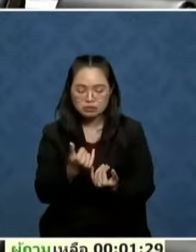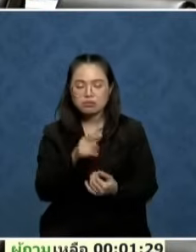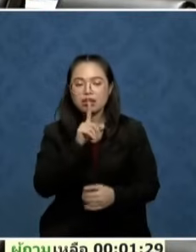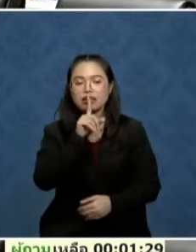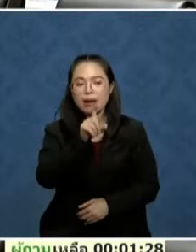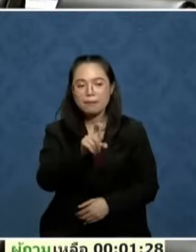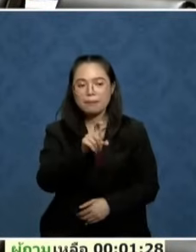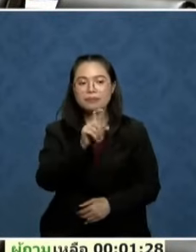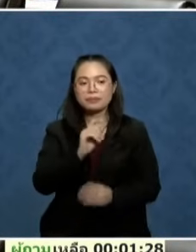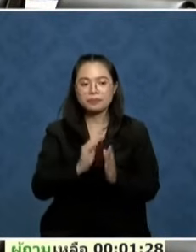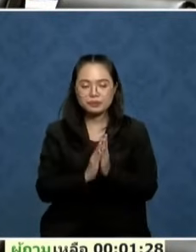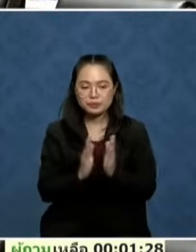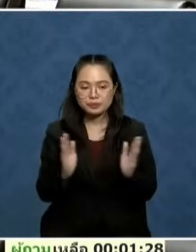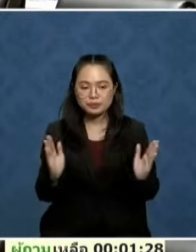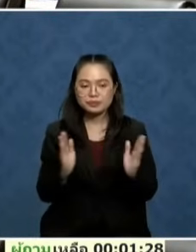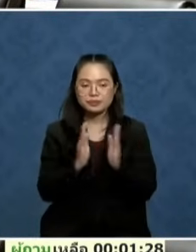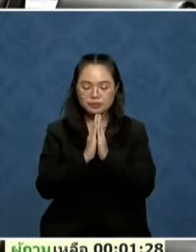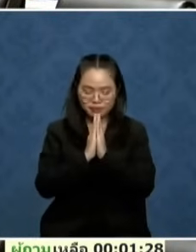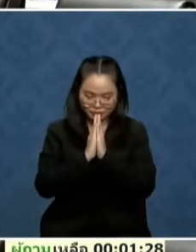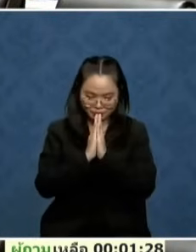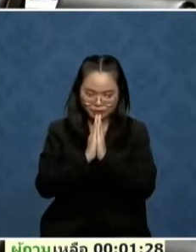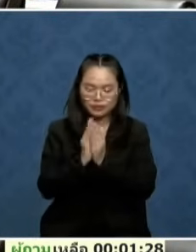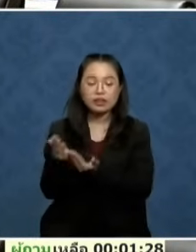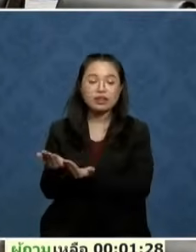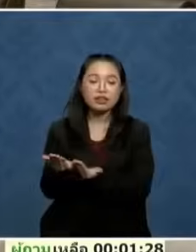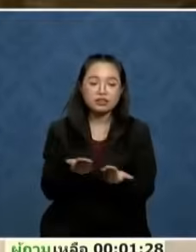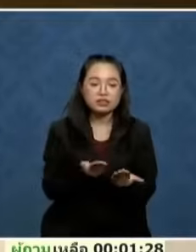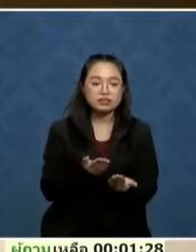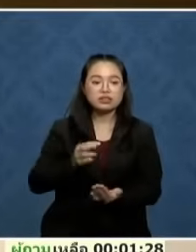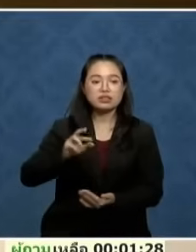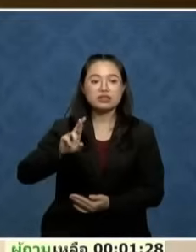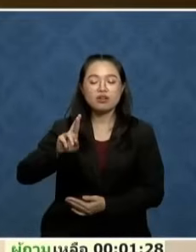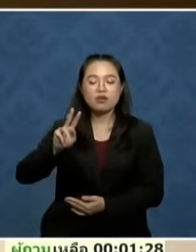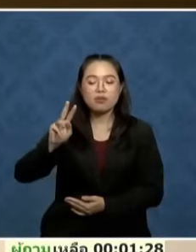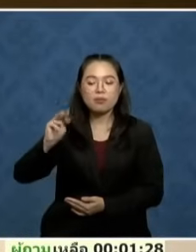ครับ มาเชิญท่านรัฐมนตรีว่าการกระทรวงต่างประเทศครับ